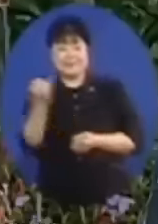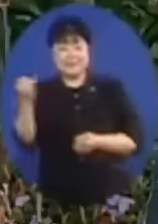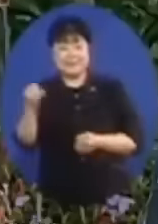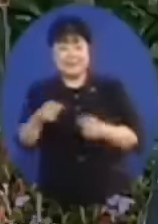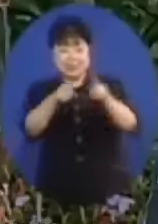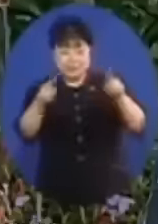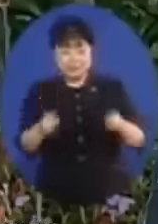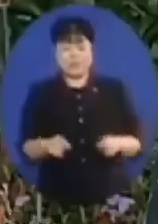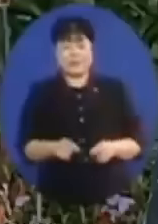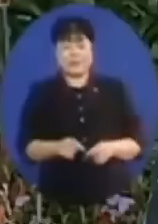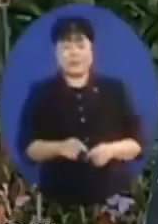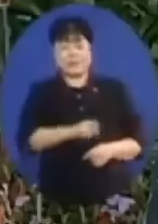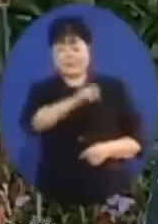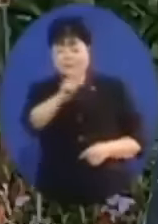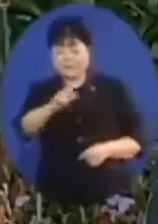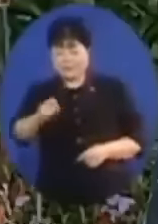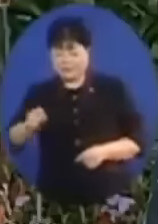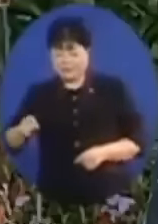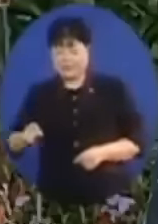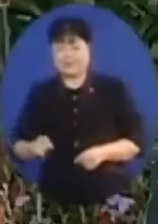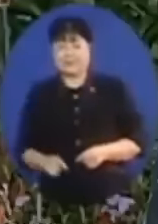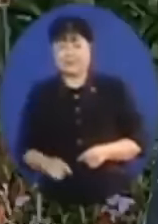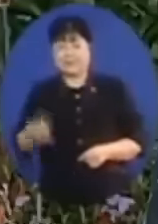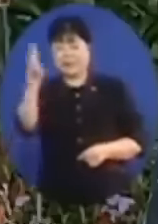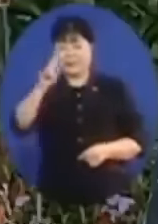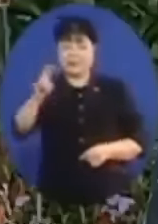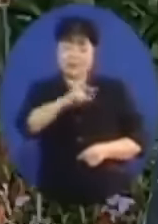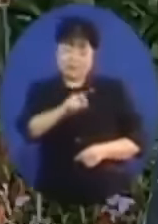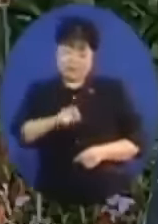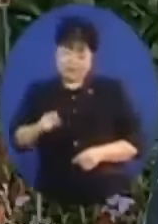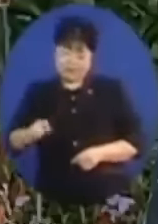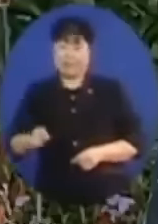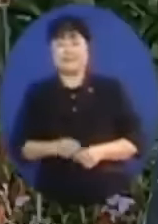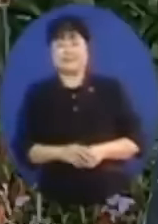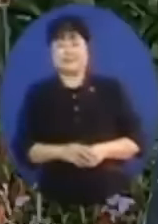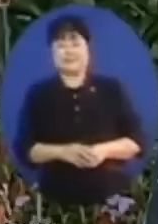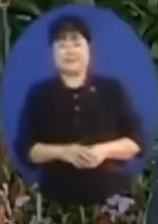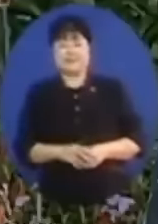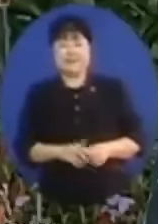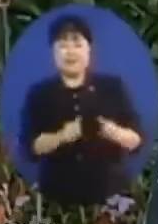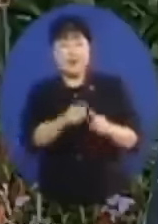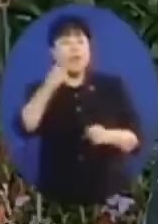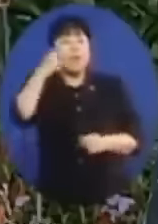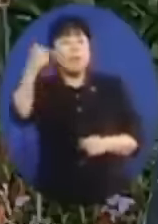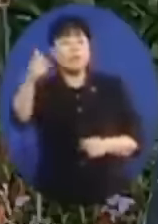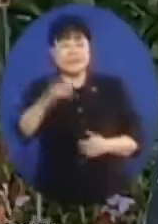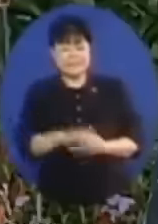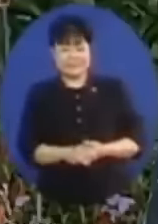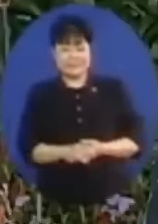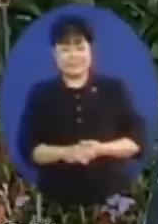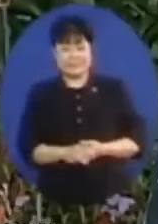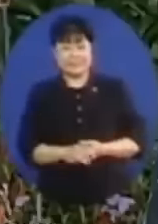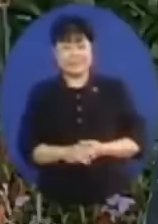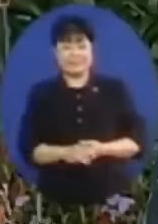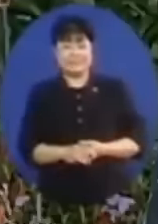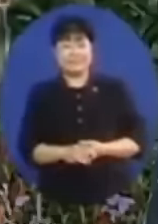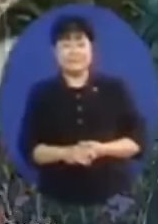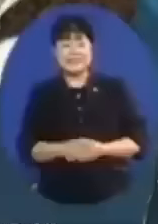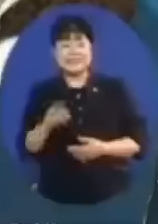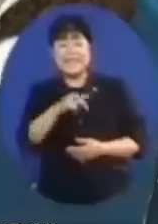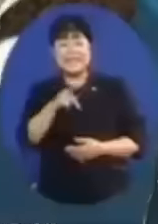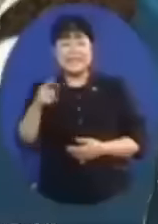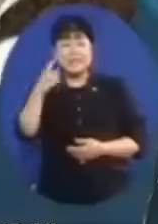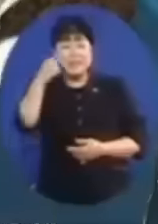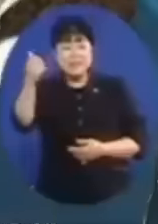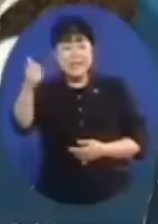종이를 꺼내어서 작사를 하기 시작했습니다. 그리고 그 옆에 서 있던 무디 목사님의 음악 목사였던 생키